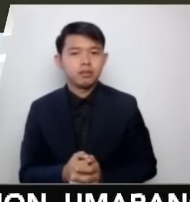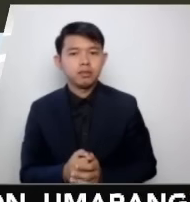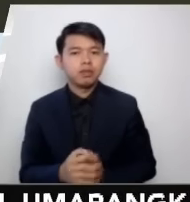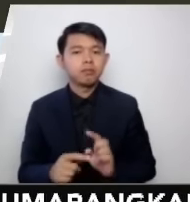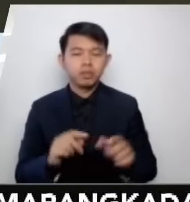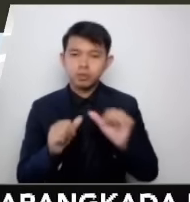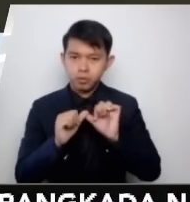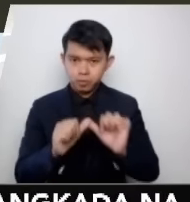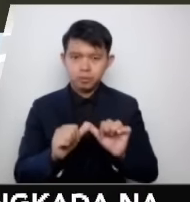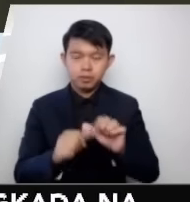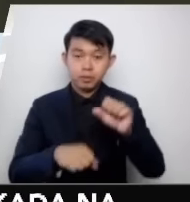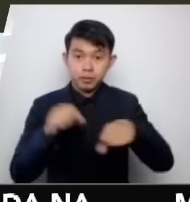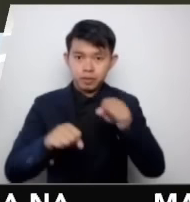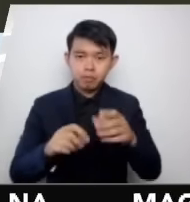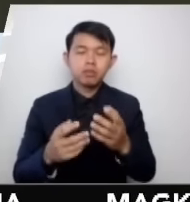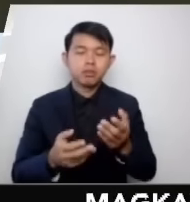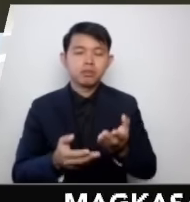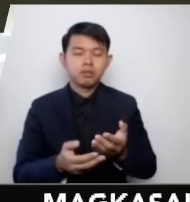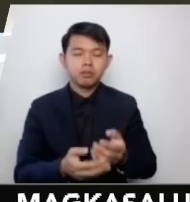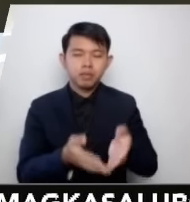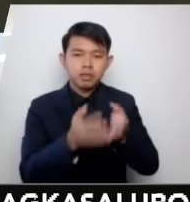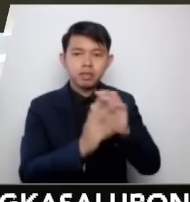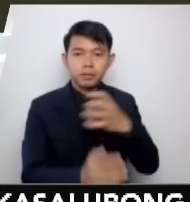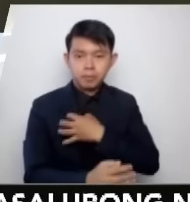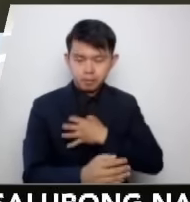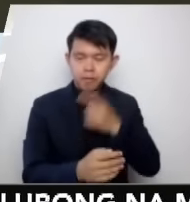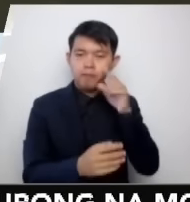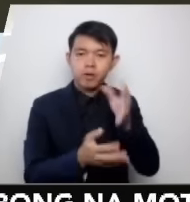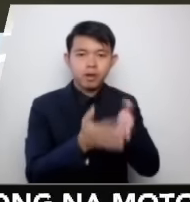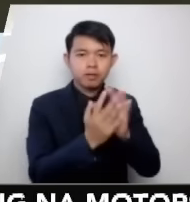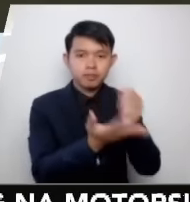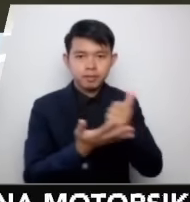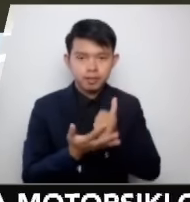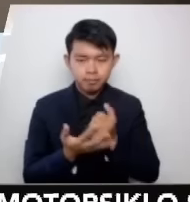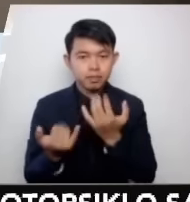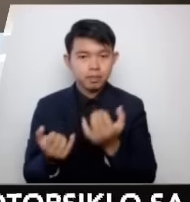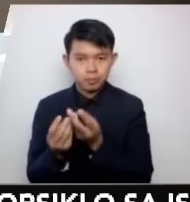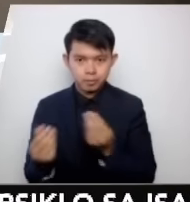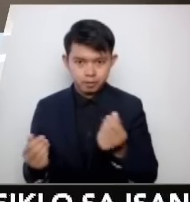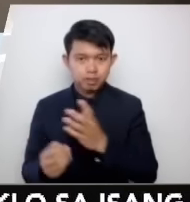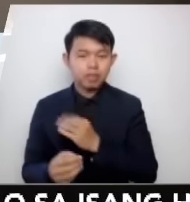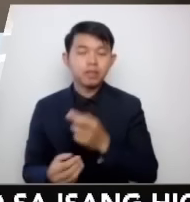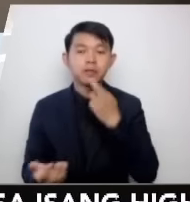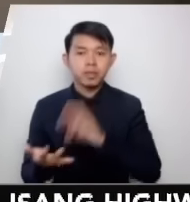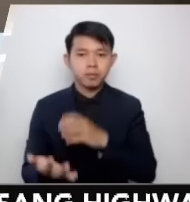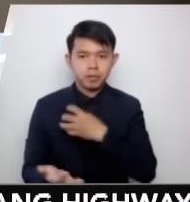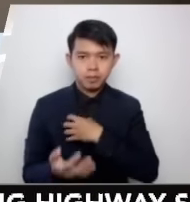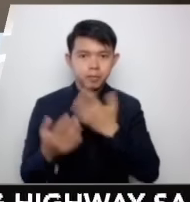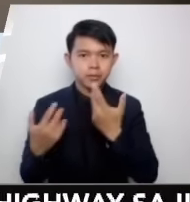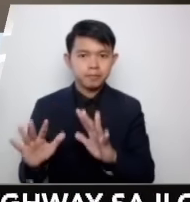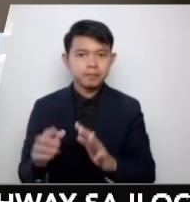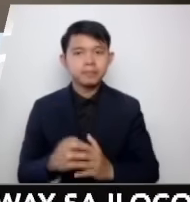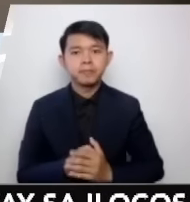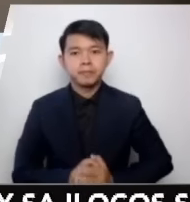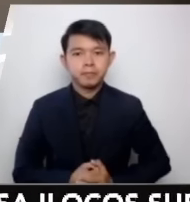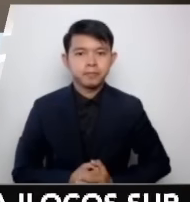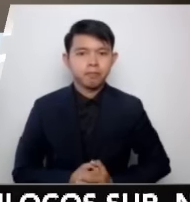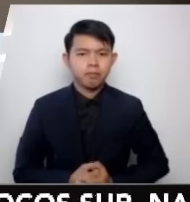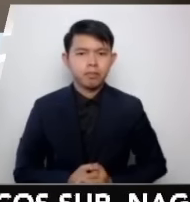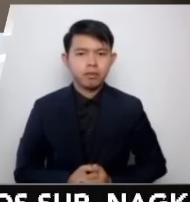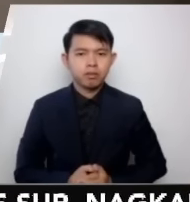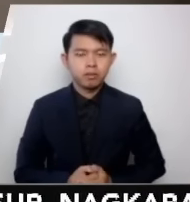humingi ng tulong. Nabigyan siya ng pangunang lunas doon at naipablatter na rin niya ang insidente. Gusto ko po sana siyang kung makipag-ugnayan man lang